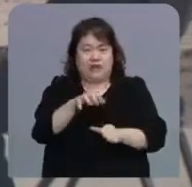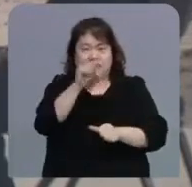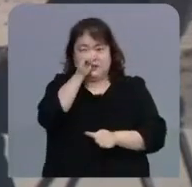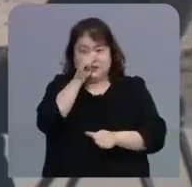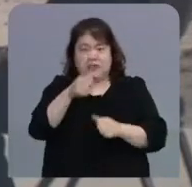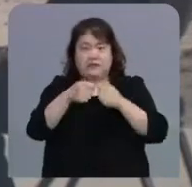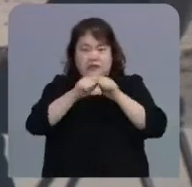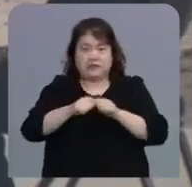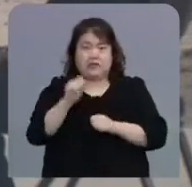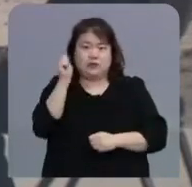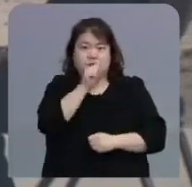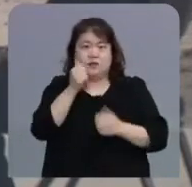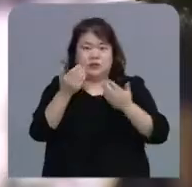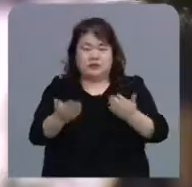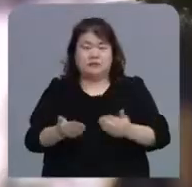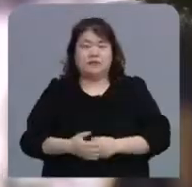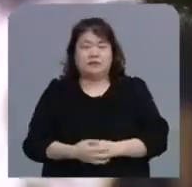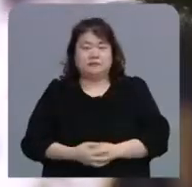소개합니다.